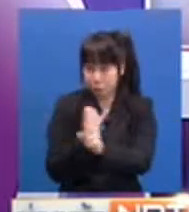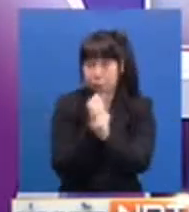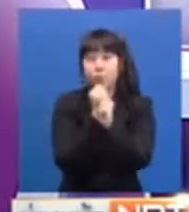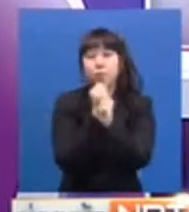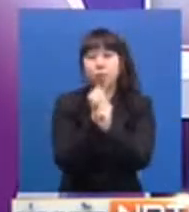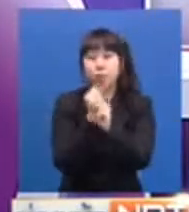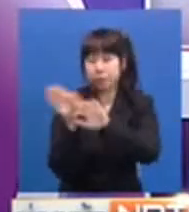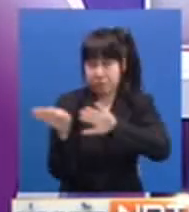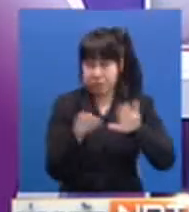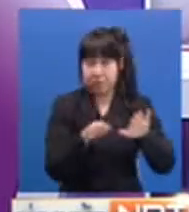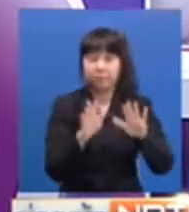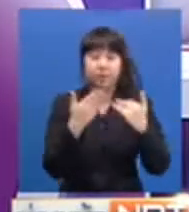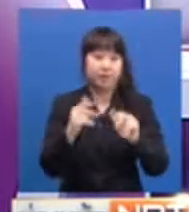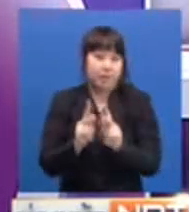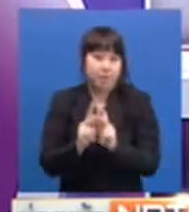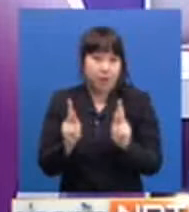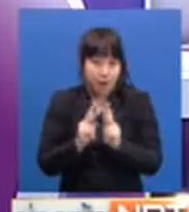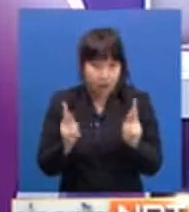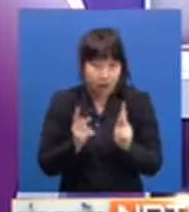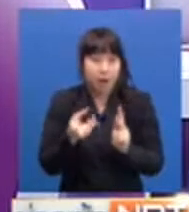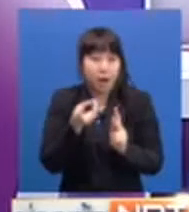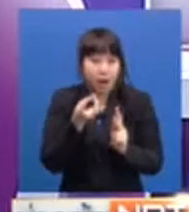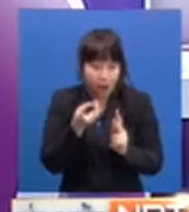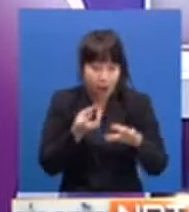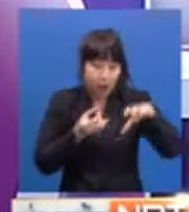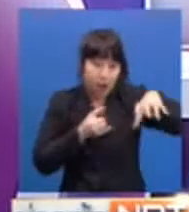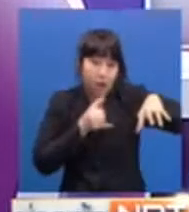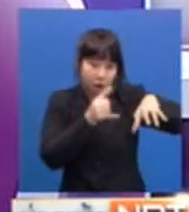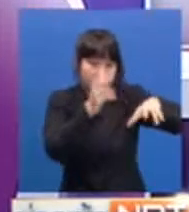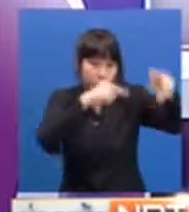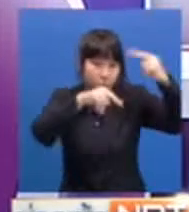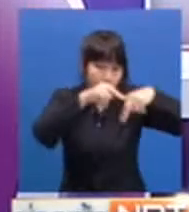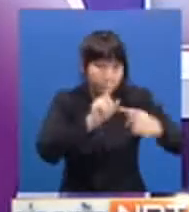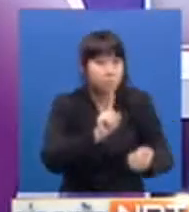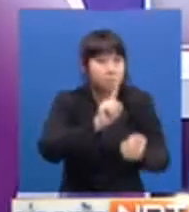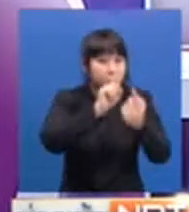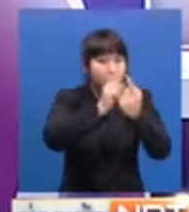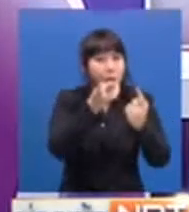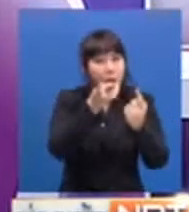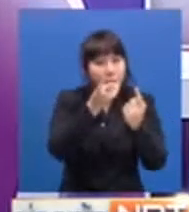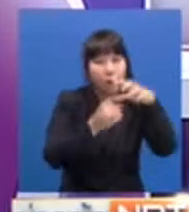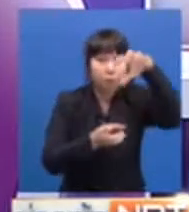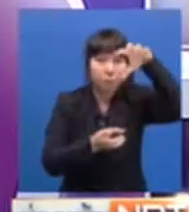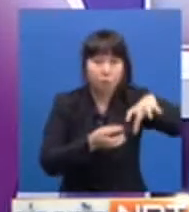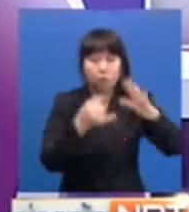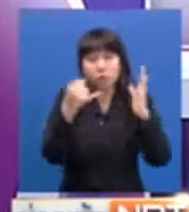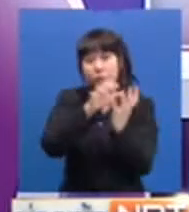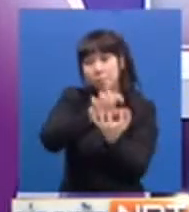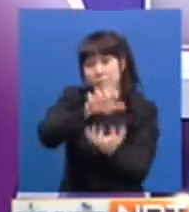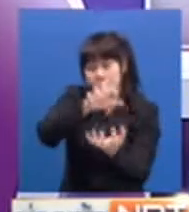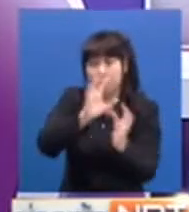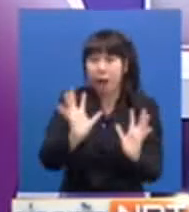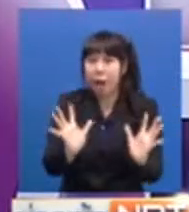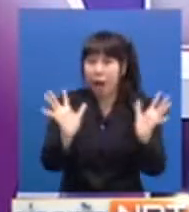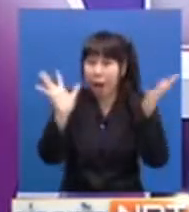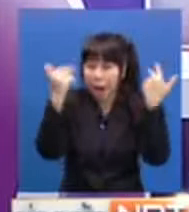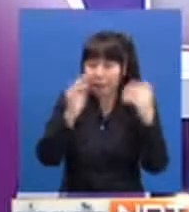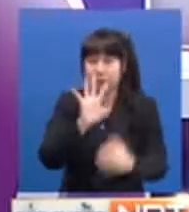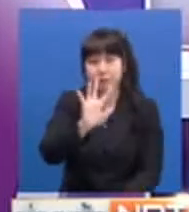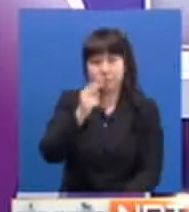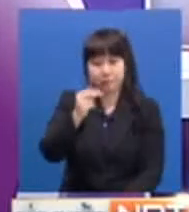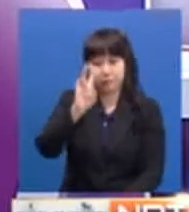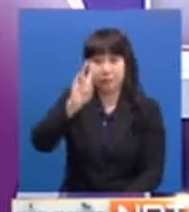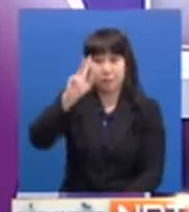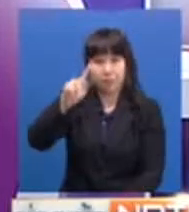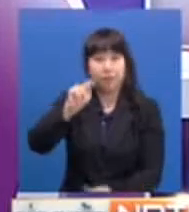ด้วยแต่ล่าสุดค่ะคณะกรรมการตรวจสอบสต๊อกเข้าเองไปพบข้าวในโกดังจังหวัดพิจิตรสูญหายถึง 47000ตันเลยที